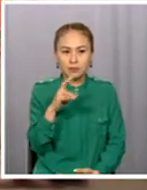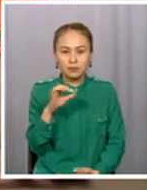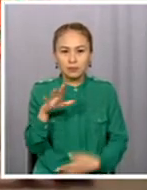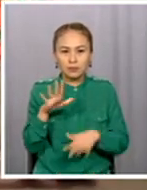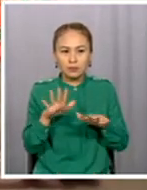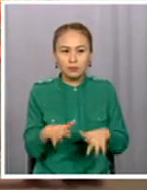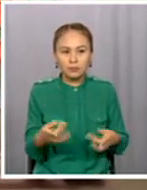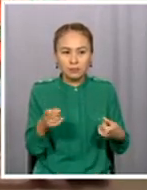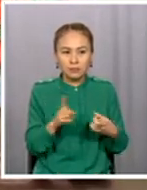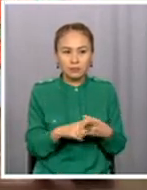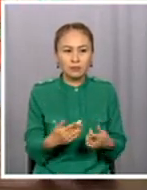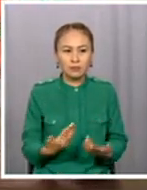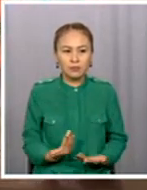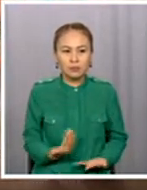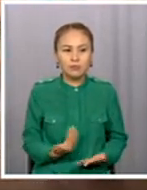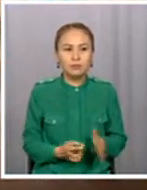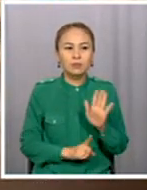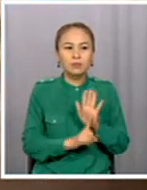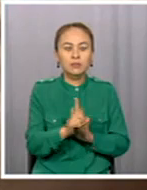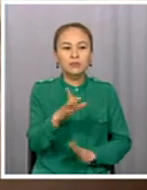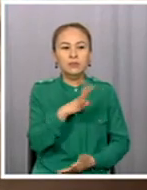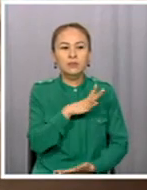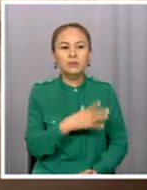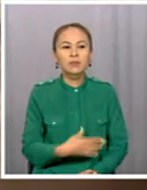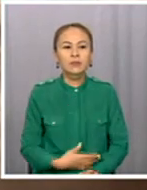өлкемен біте қайнасқан.